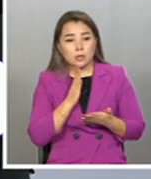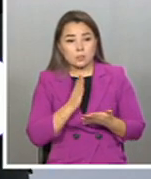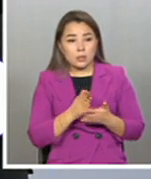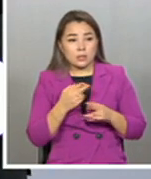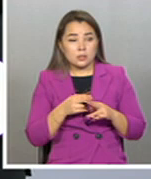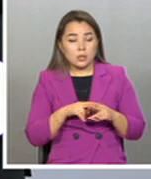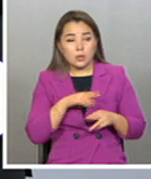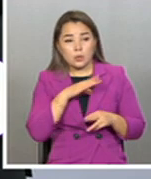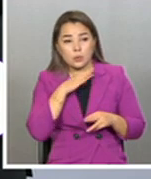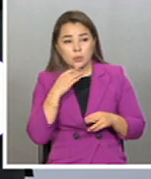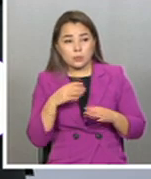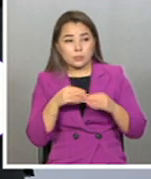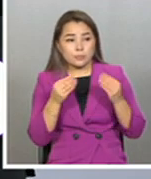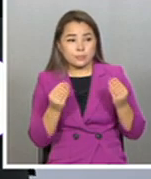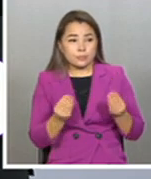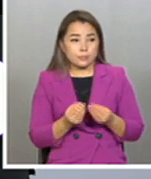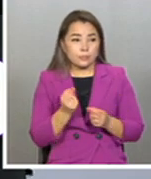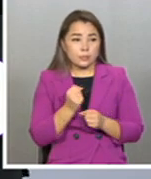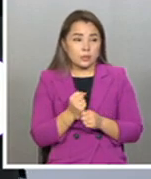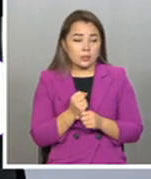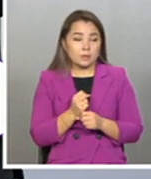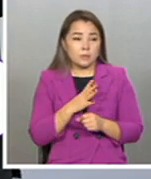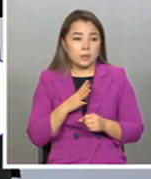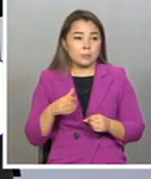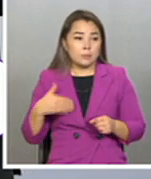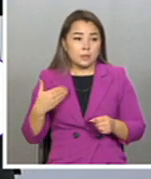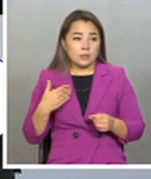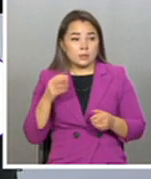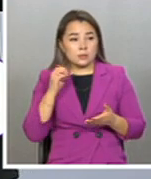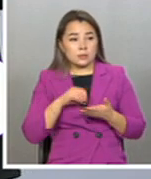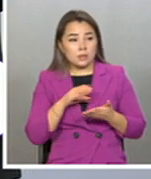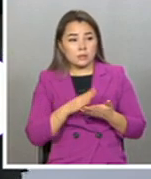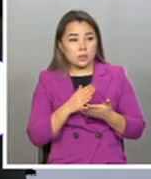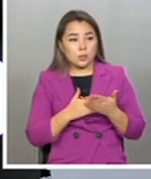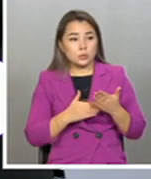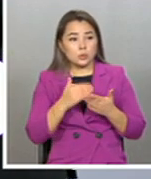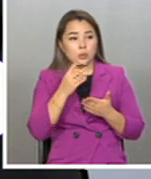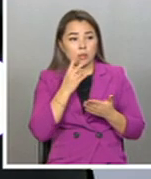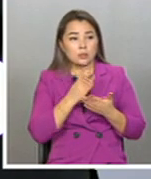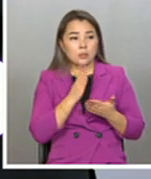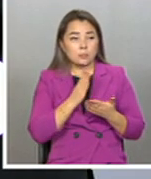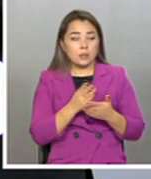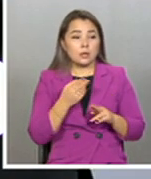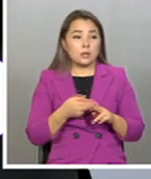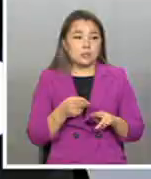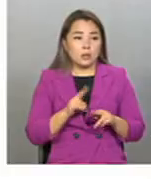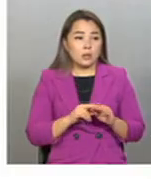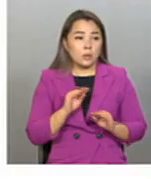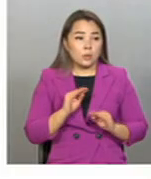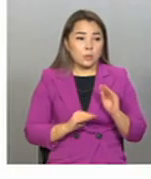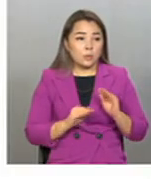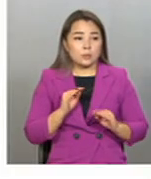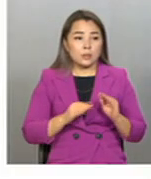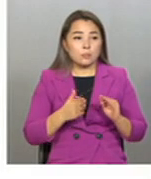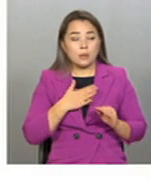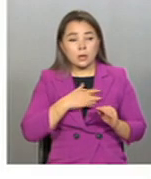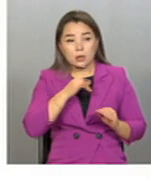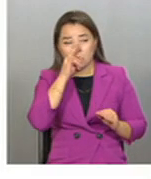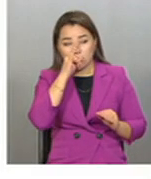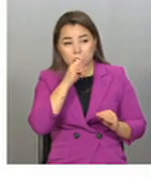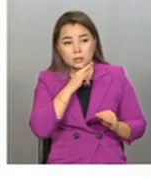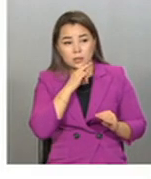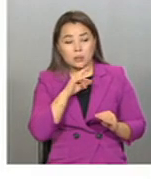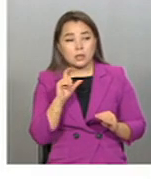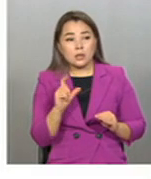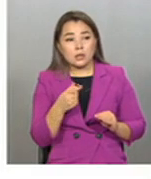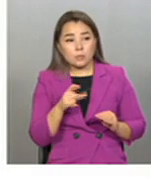басқышты бұл турбинасы, яғни пайдалы әрекет коэффициентін жоғарылатады. Бұл құрылғы бізде, яғни Қазақстанда, Екібастұздағы